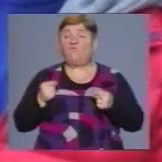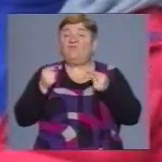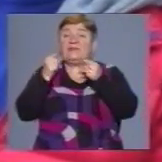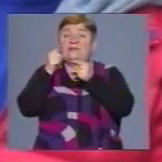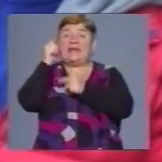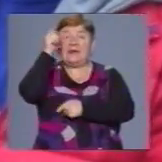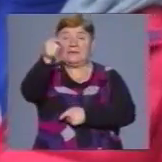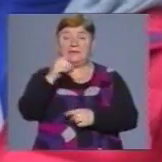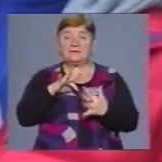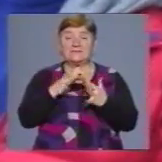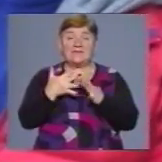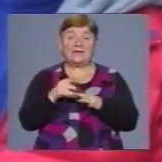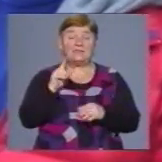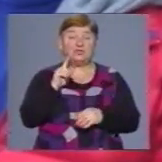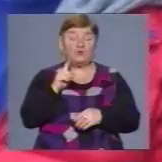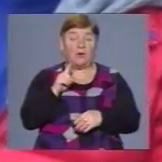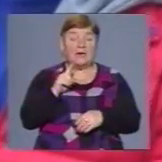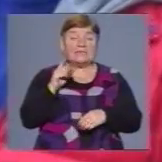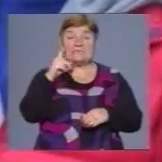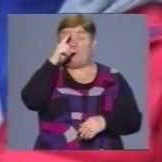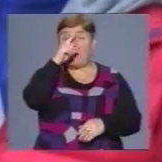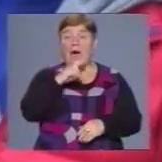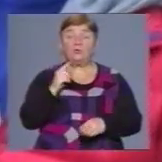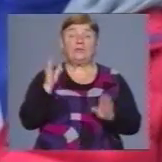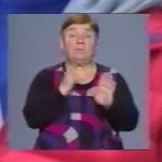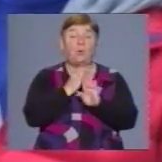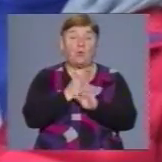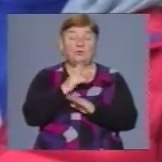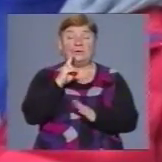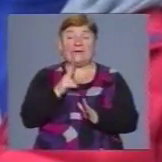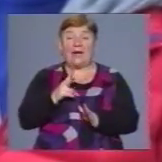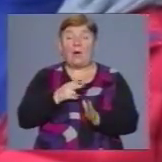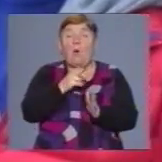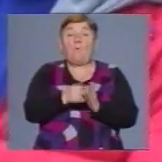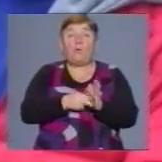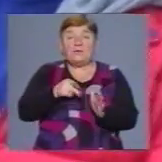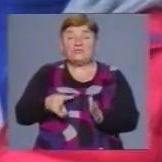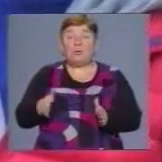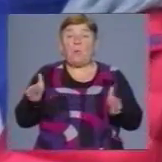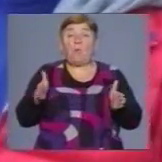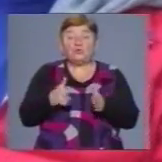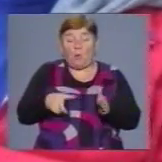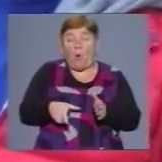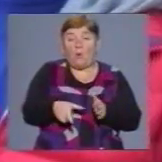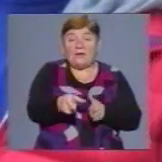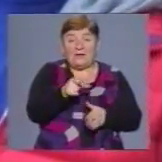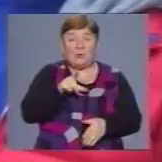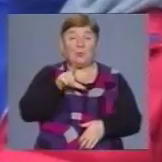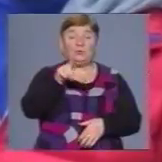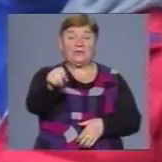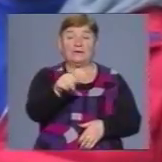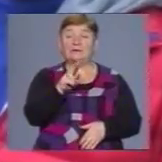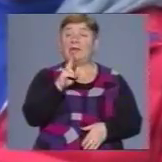які майже не добратися за поганої погоди, окрім як вузькою колією. Тобто цей фільм також про те,